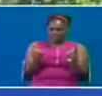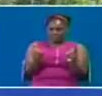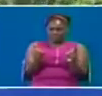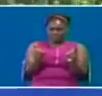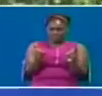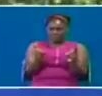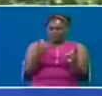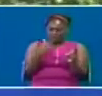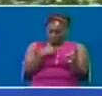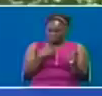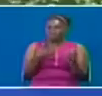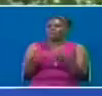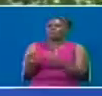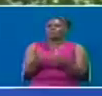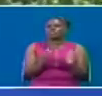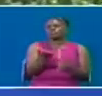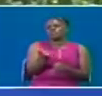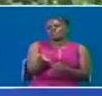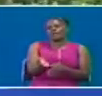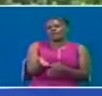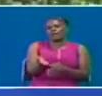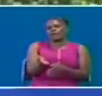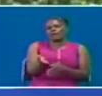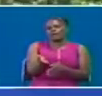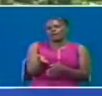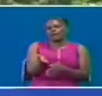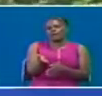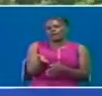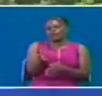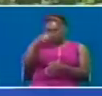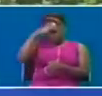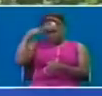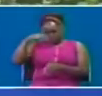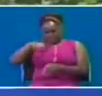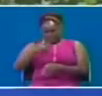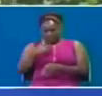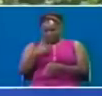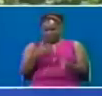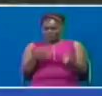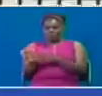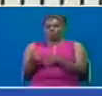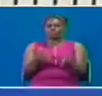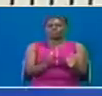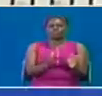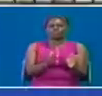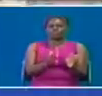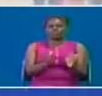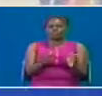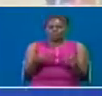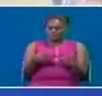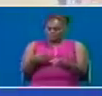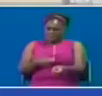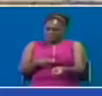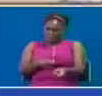there is an opportunity in it all. Sababu hata mimi niko na opportunity. Na licha kulaumiwa